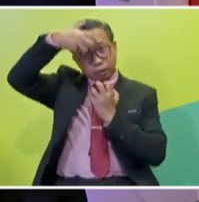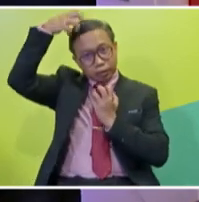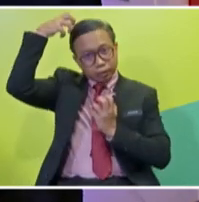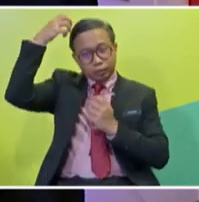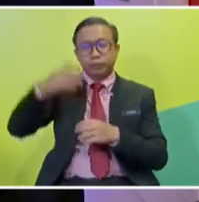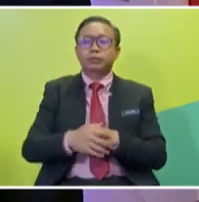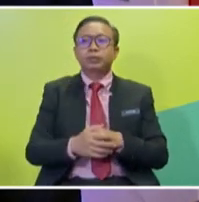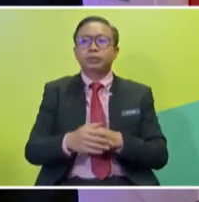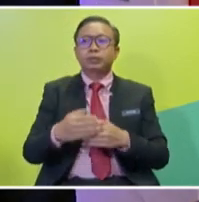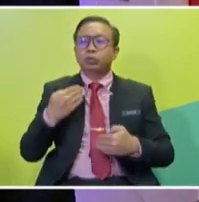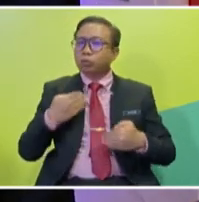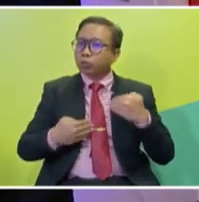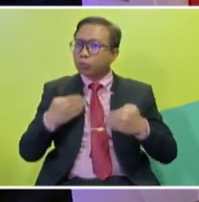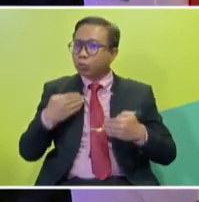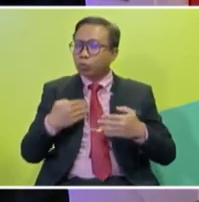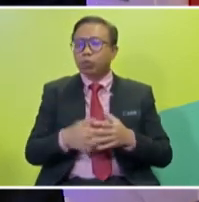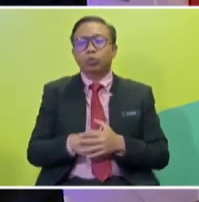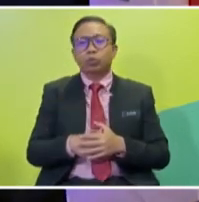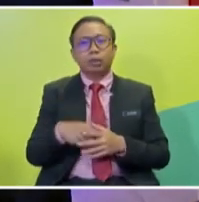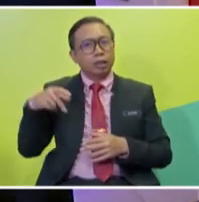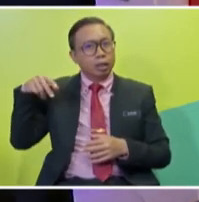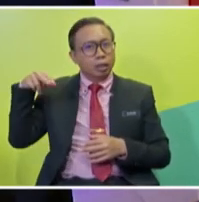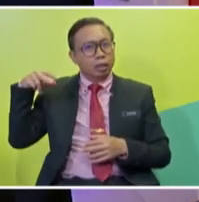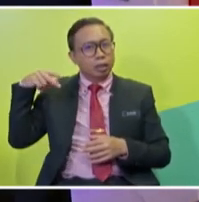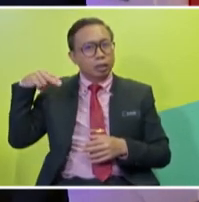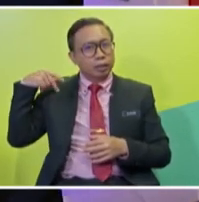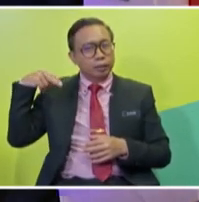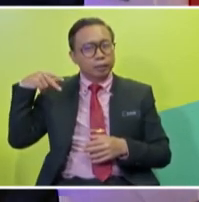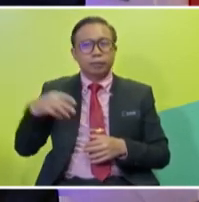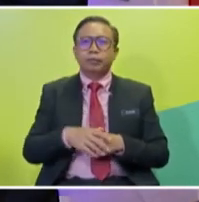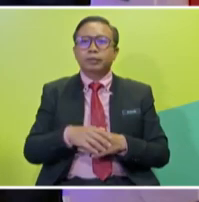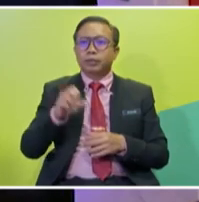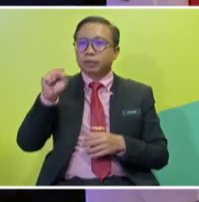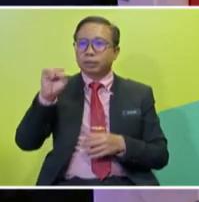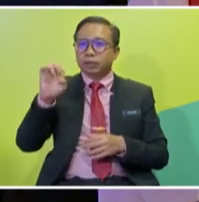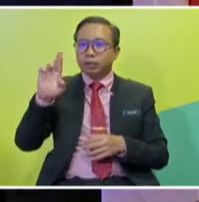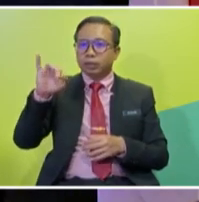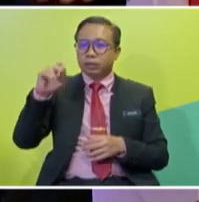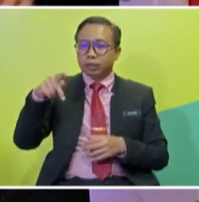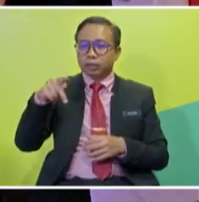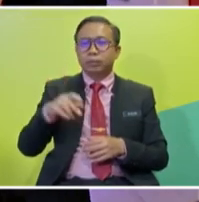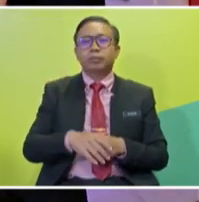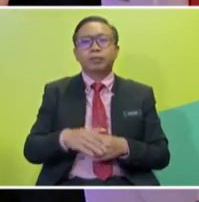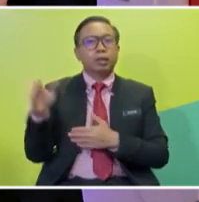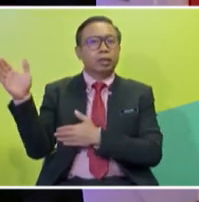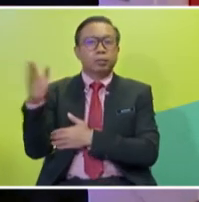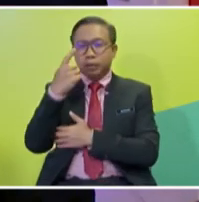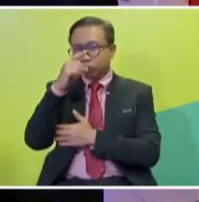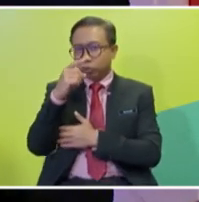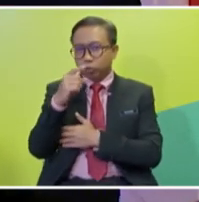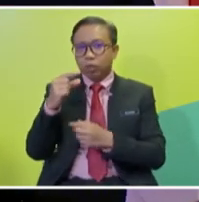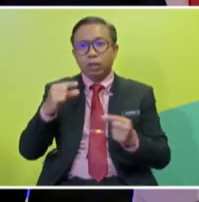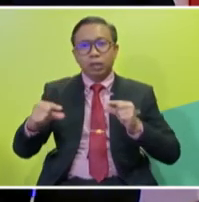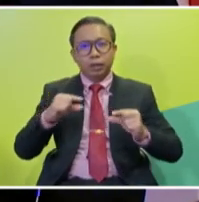bila bagian tubuh pasal kaki sebagai contoh pasal sirip pasal Kepa adalah untuk bergerak sama